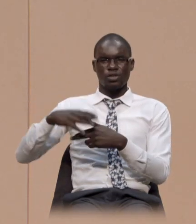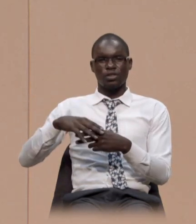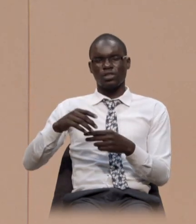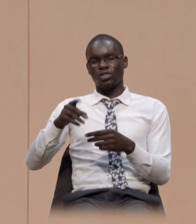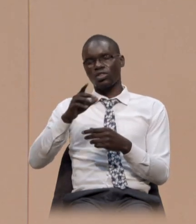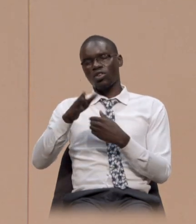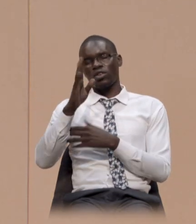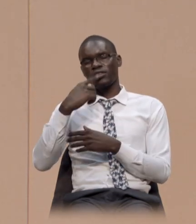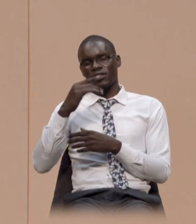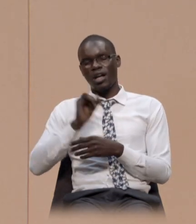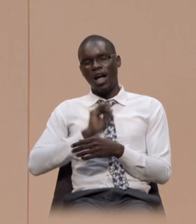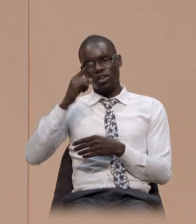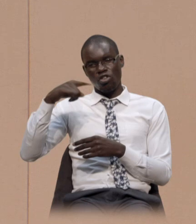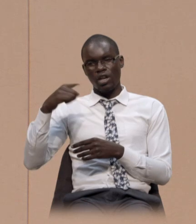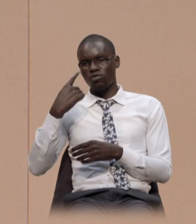ninakemea ninayempenda.